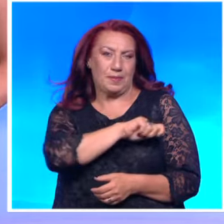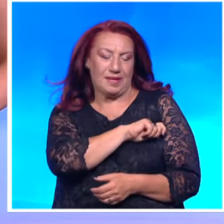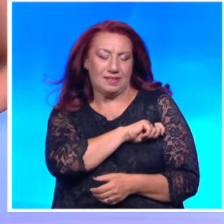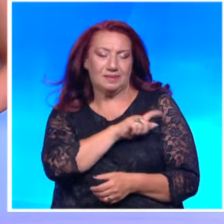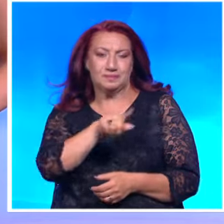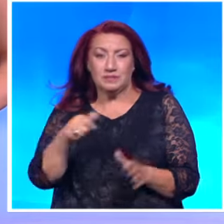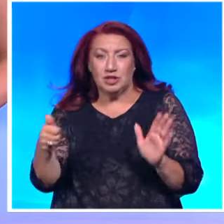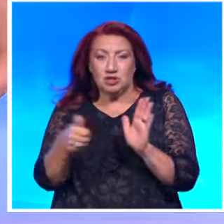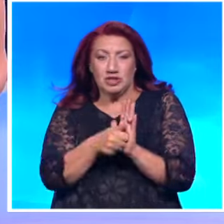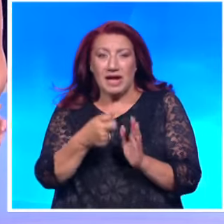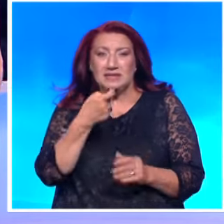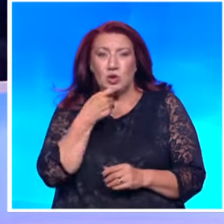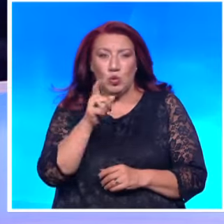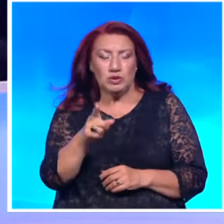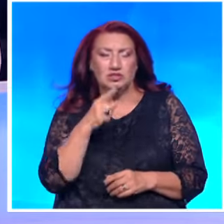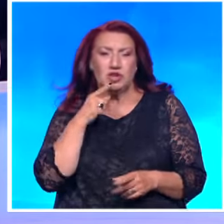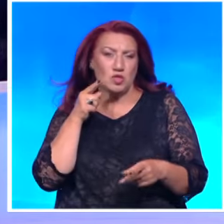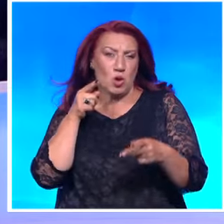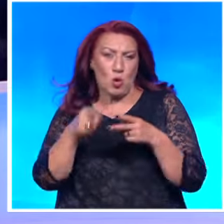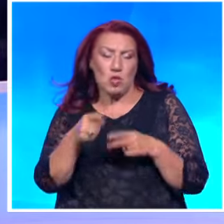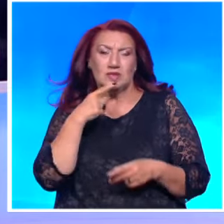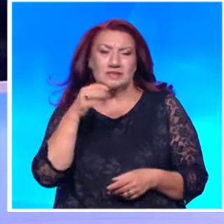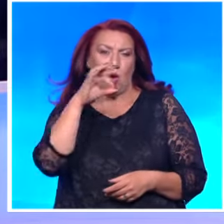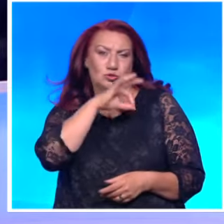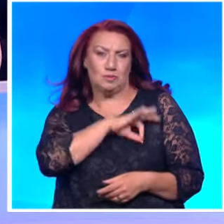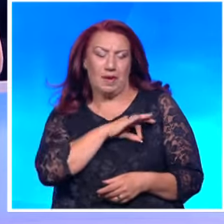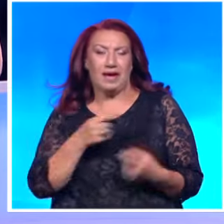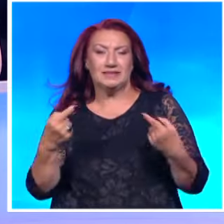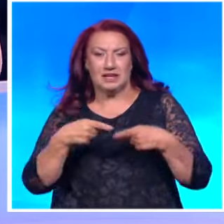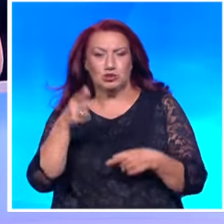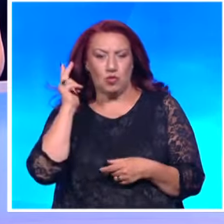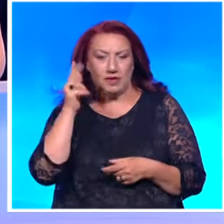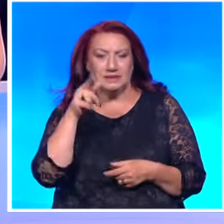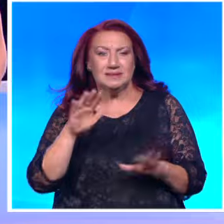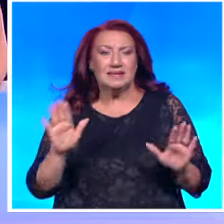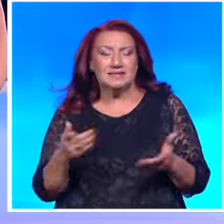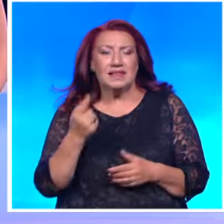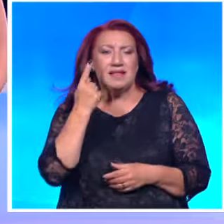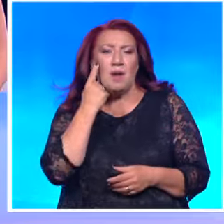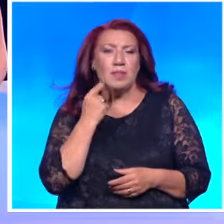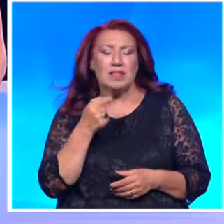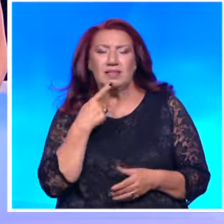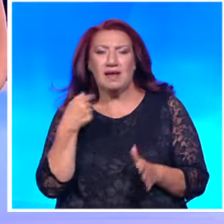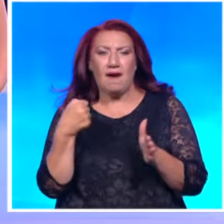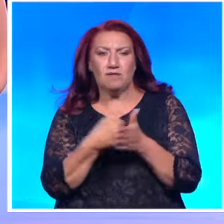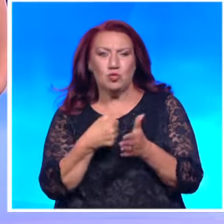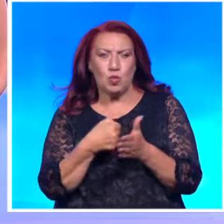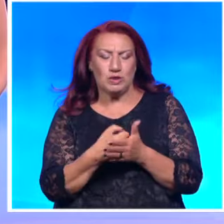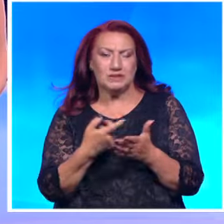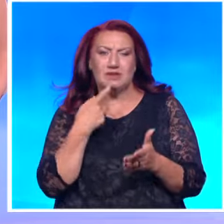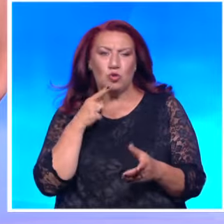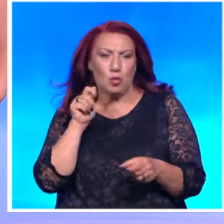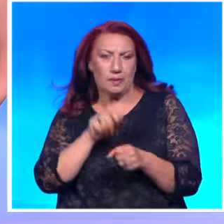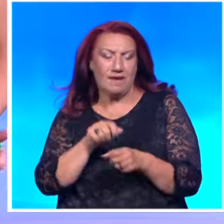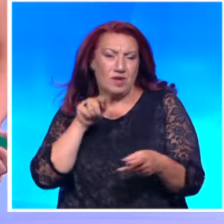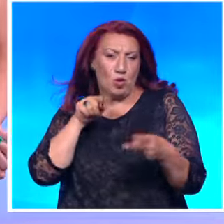16-годишният суперталант вкара един от головете за успеха над Франция и стана най-младият реализатор в историята на големите футболни първенства.